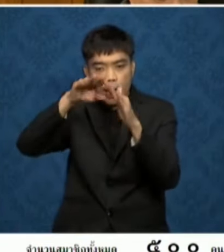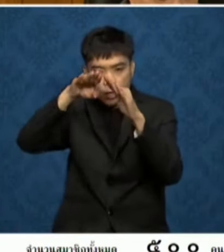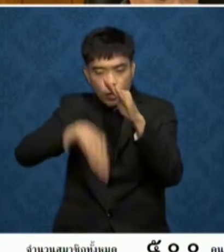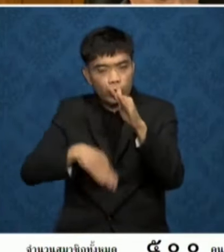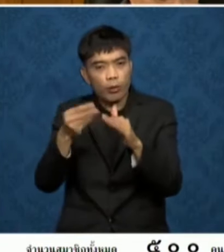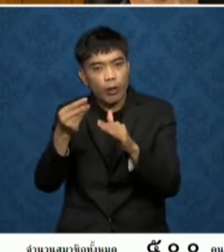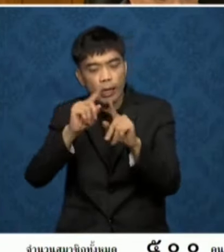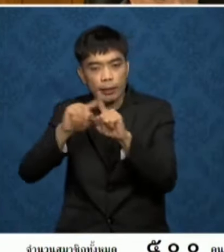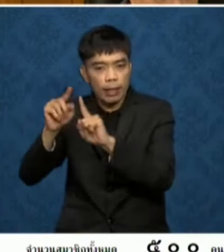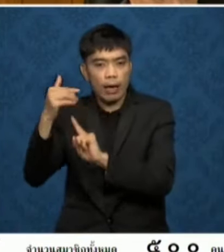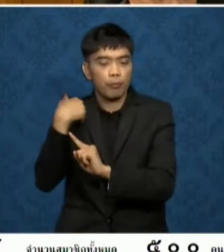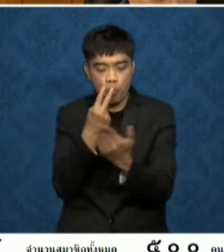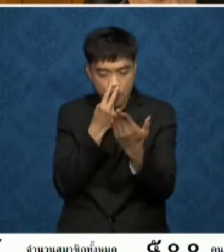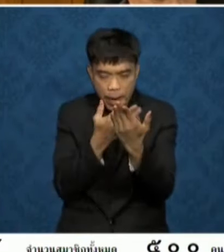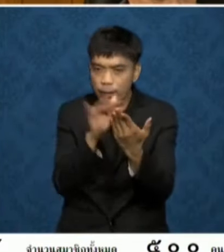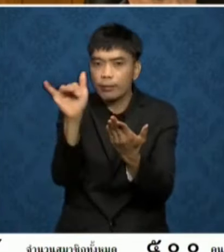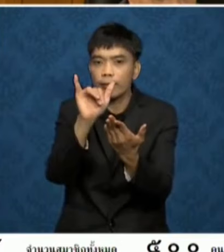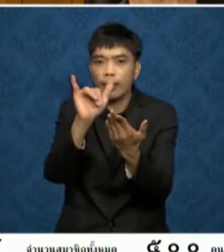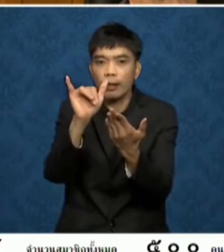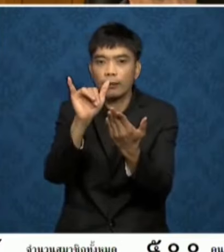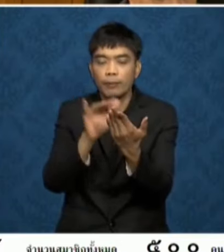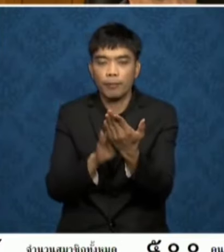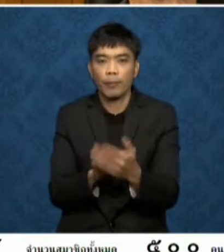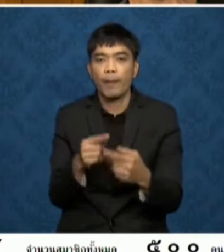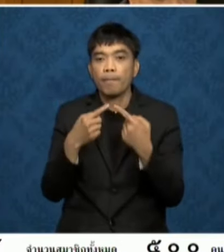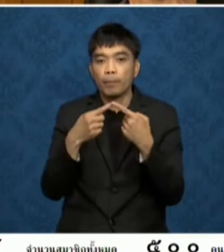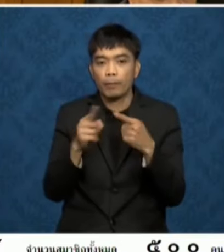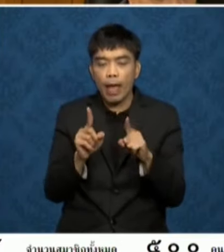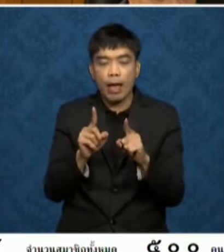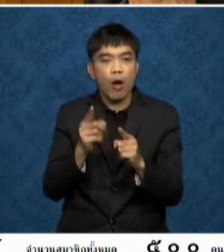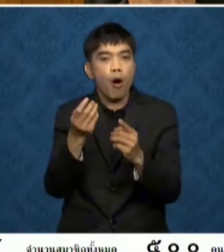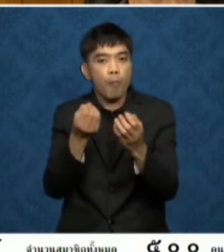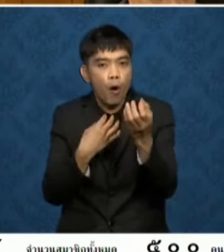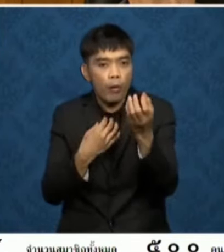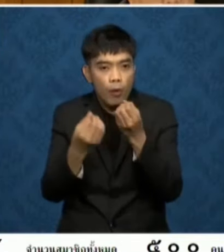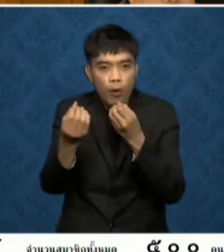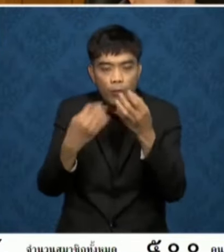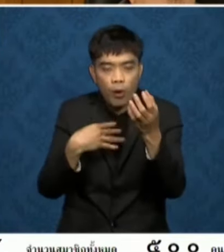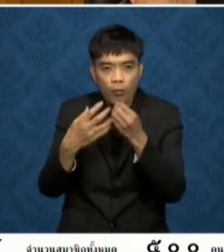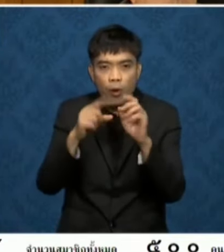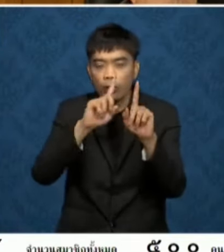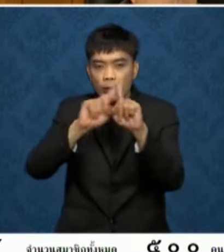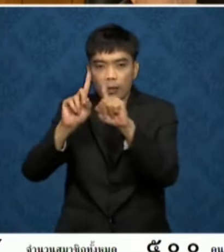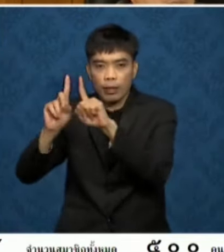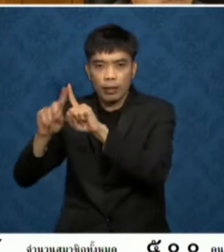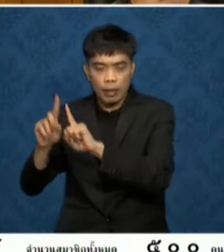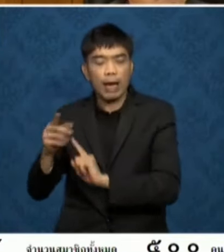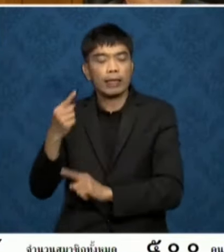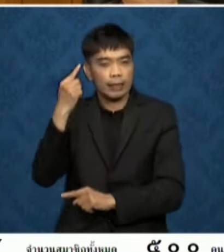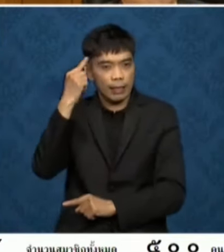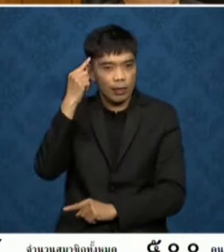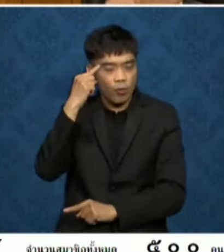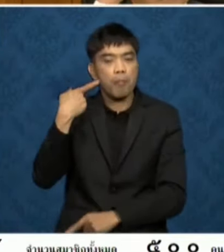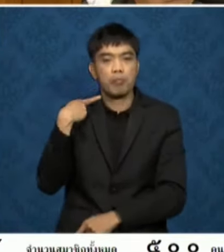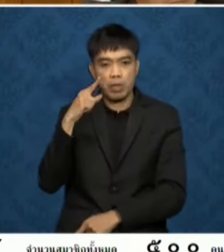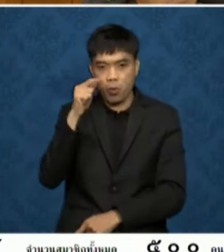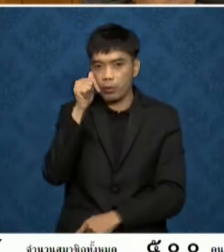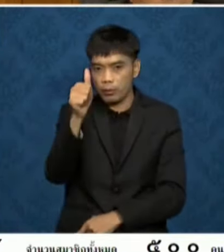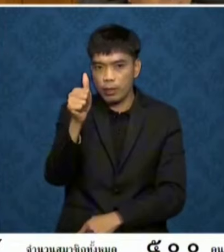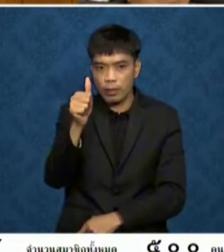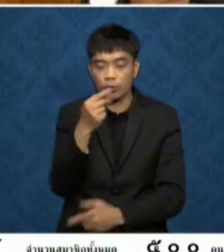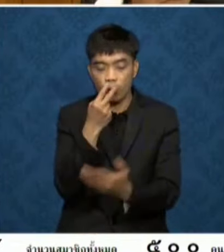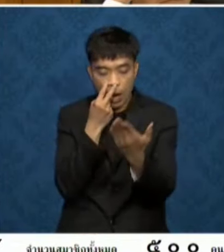ะครับจริงๆในความเห็นที่หลากหลายที่ได้รับจากเพื่อนสมาชิกในวันนี้ผมคิดว่าเป็นประโยชน์ครับคือถ้าเราเห็นราย